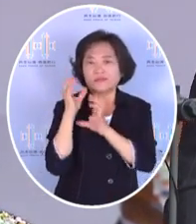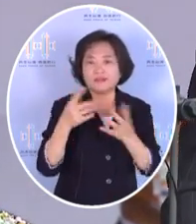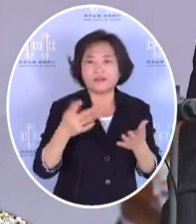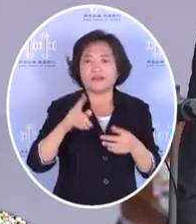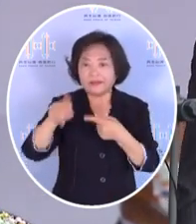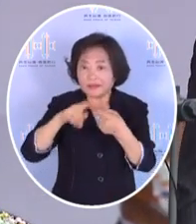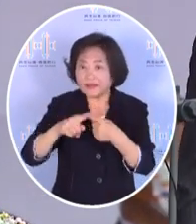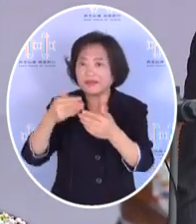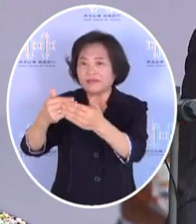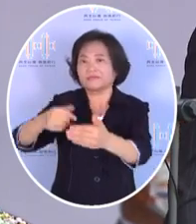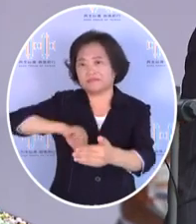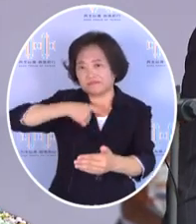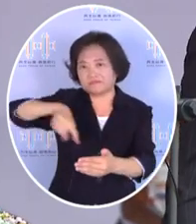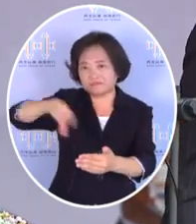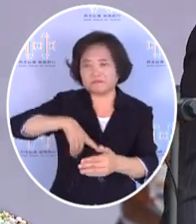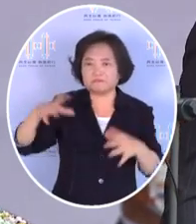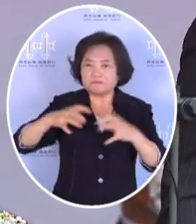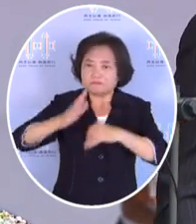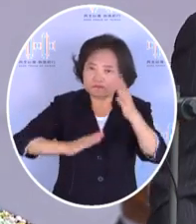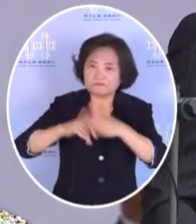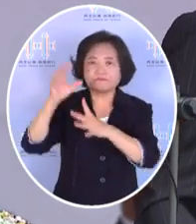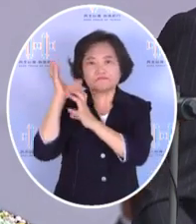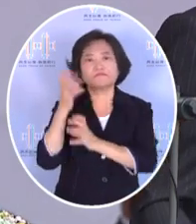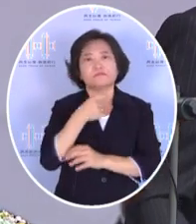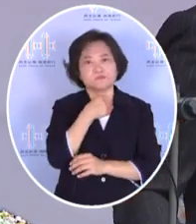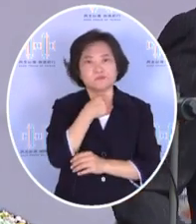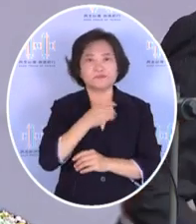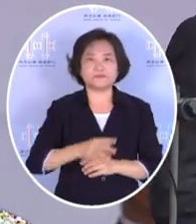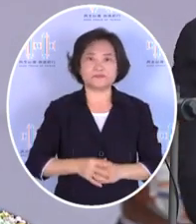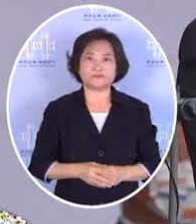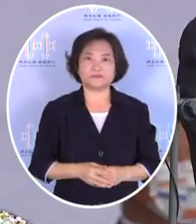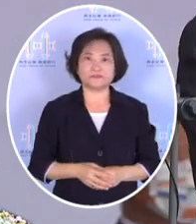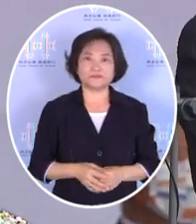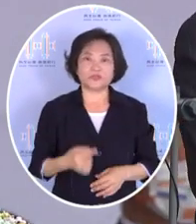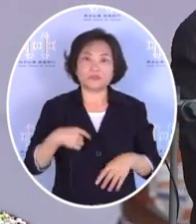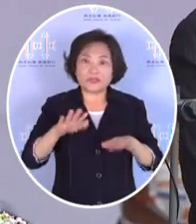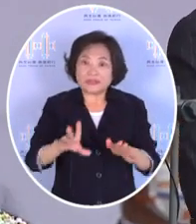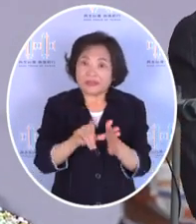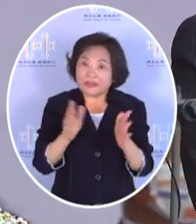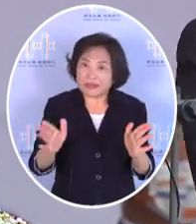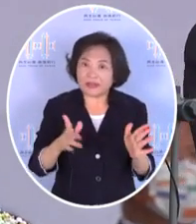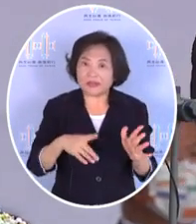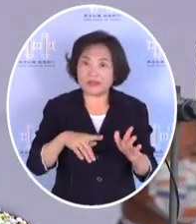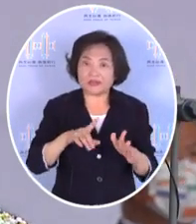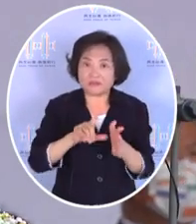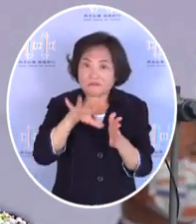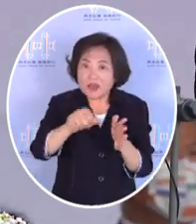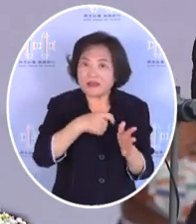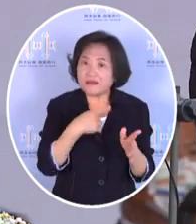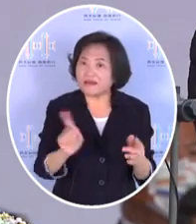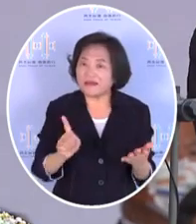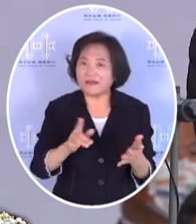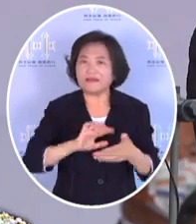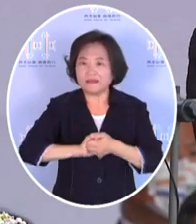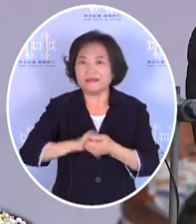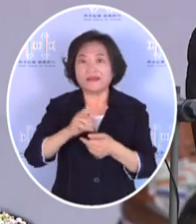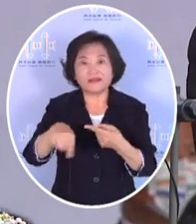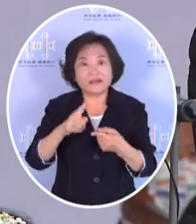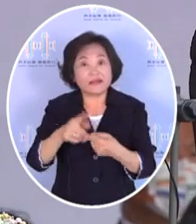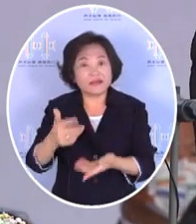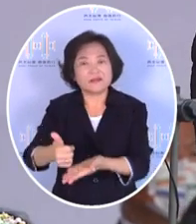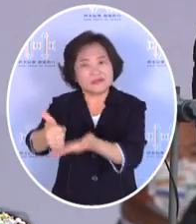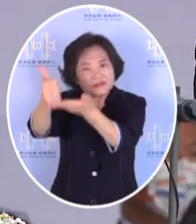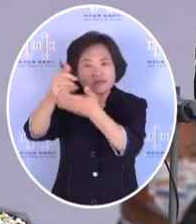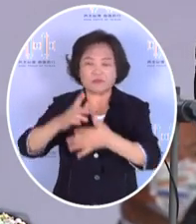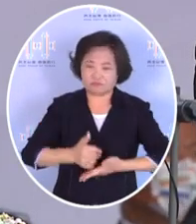是双方共同的责任。现阶段两岸当务之急是本于相互尊重、善意